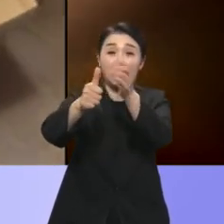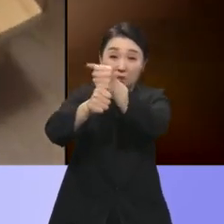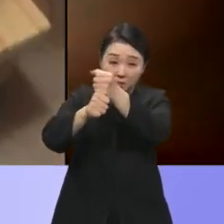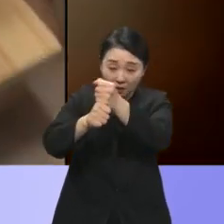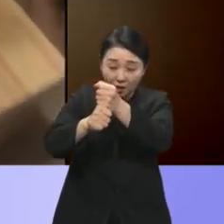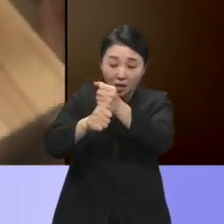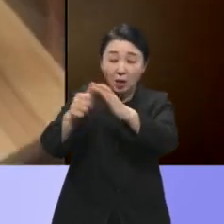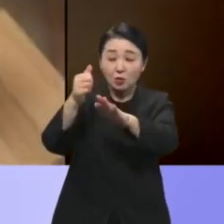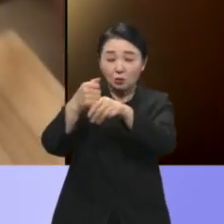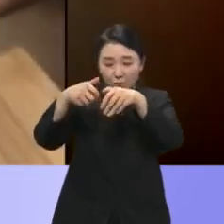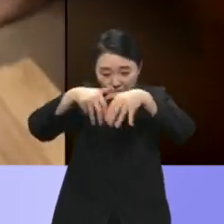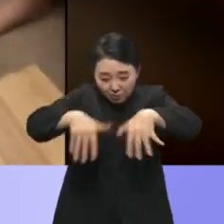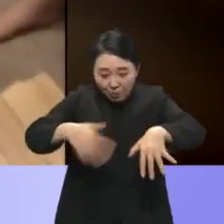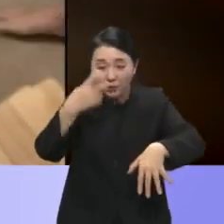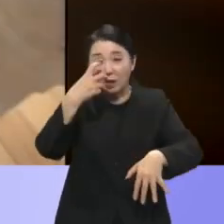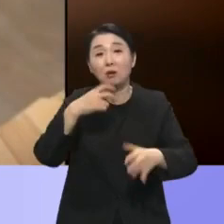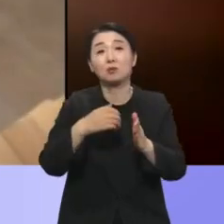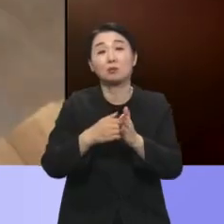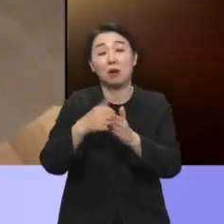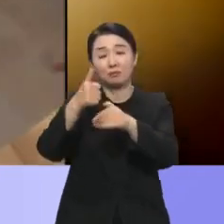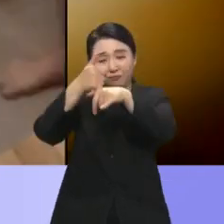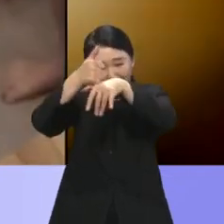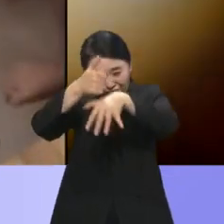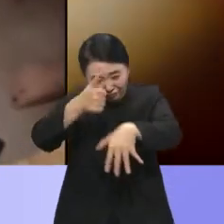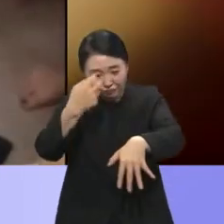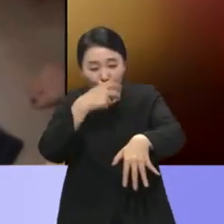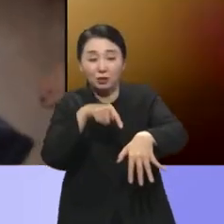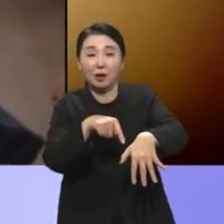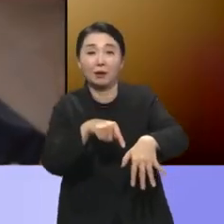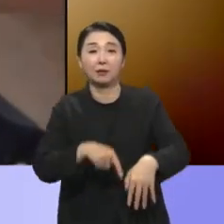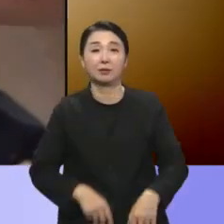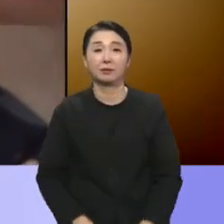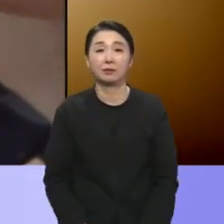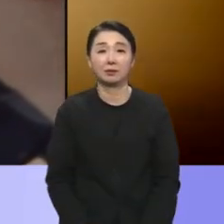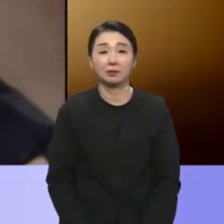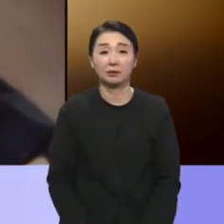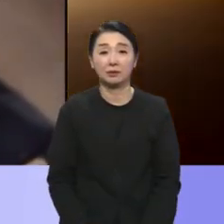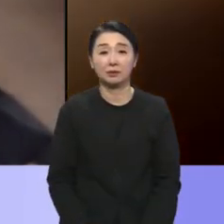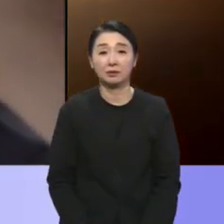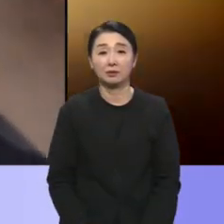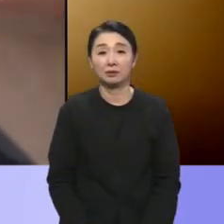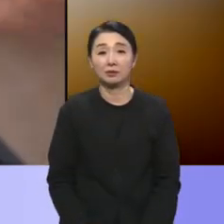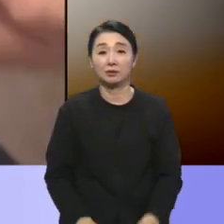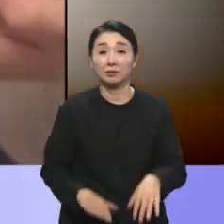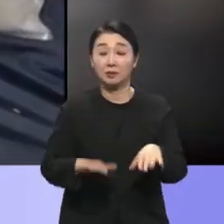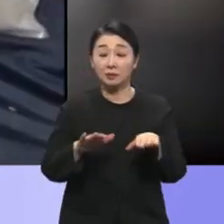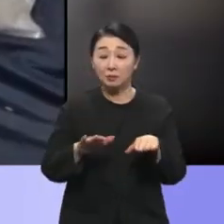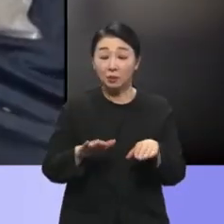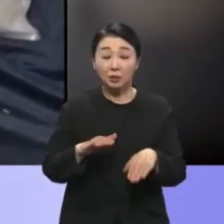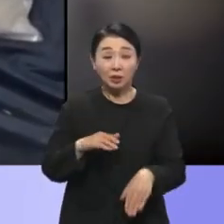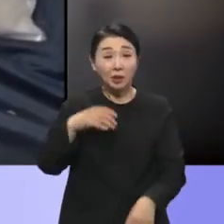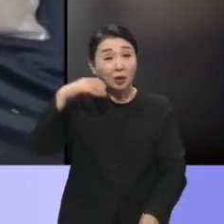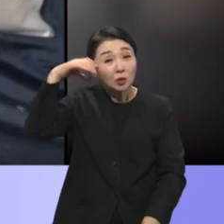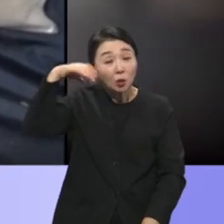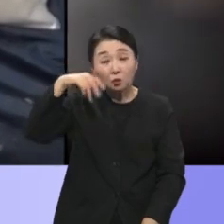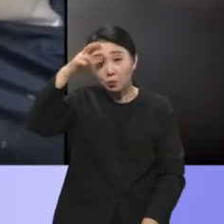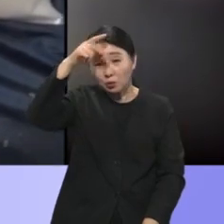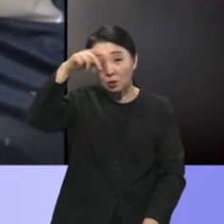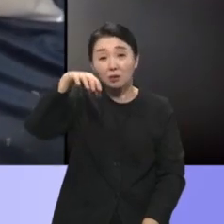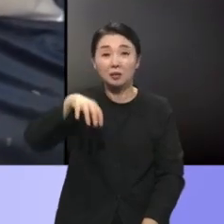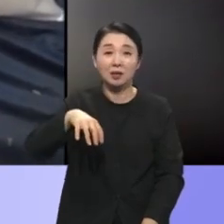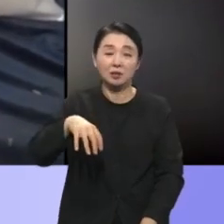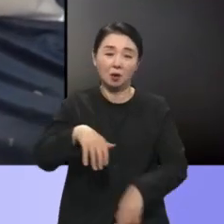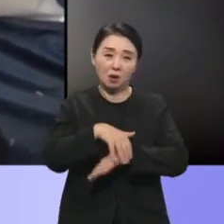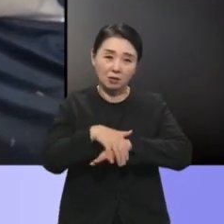내려가는 수사 이것을 이제 하선을 타고 내려가는 수사 이렇게 역할 수 있는데 이번에서는 어떤 현장에 그 영도 경찰서에서 여러 가지 상당히